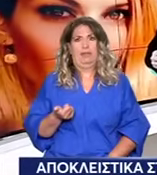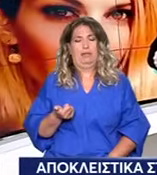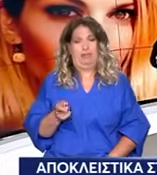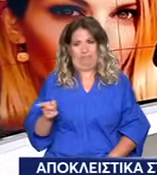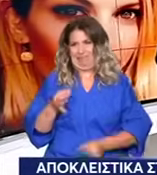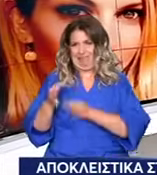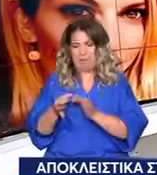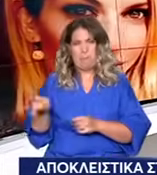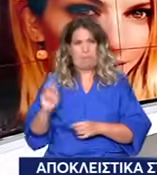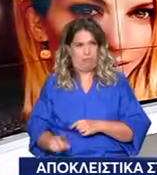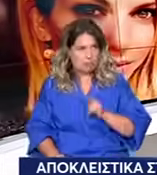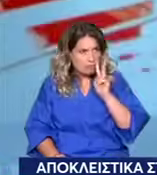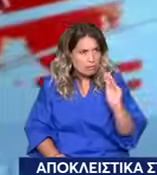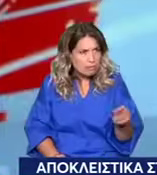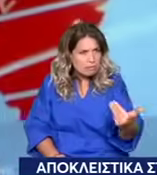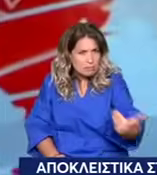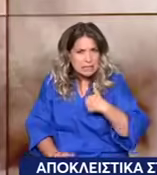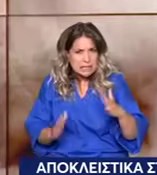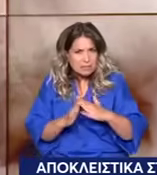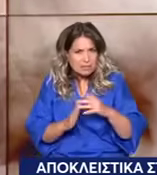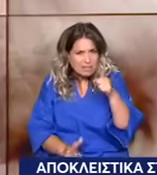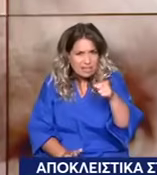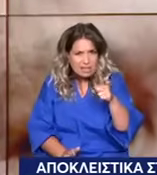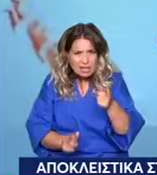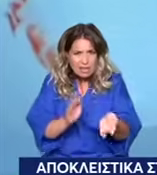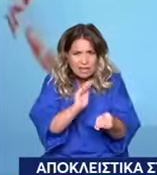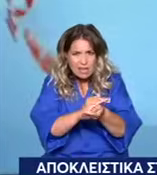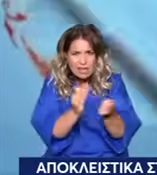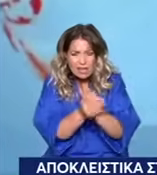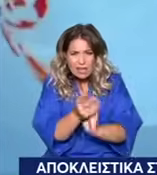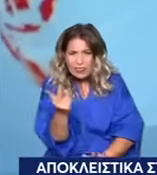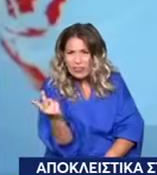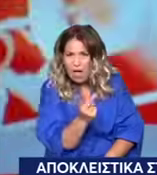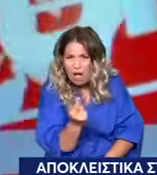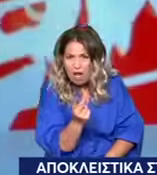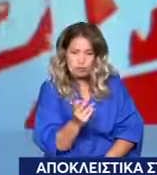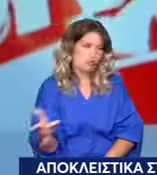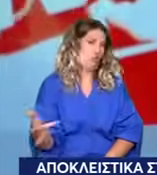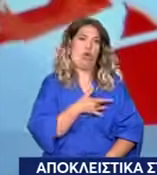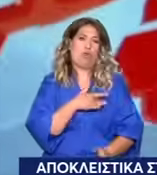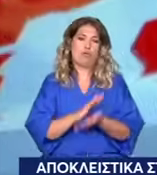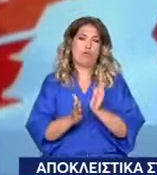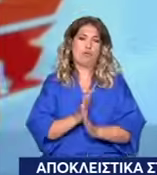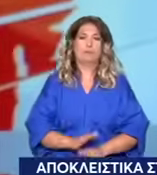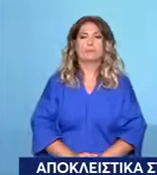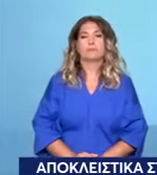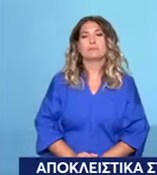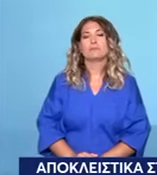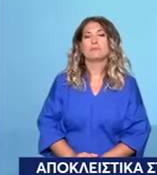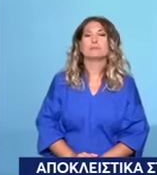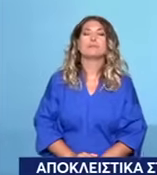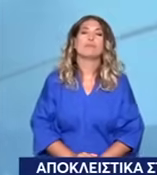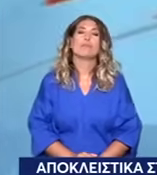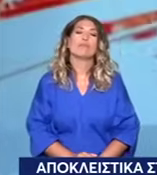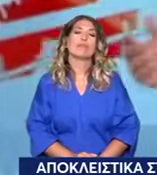σπίτι. Εδώ τώρα μπαίνουμε πίσω στο πιο κομβικό σημείο της ιστορίας. Δηλαδή, υπάρχει στο γραφείο ένα πρόσωπο. Αυτό το πρόσωπο έχει παίξει ρόλο στην